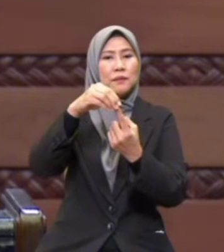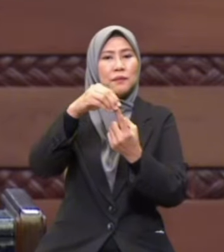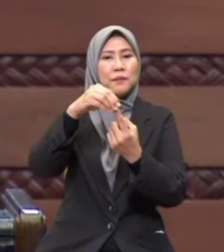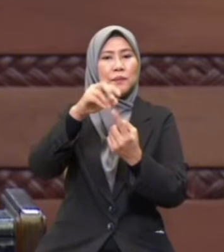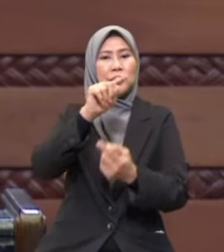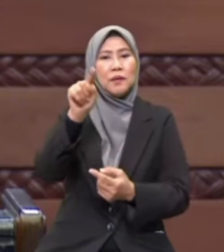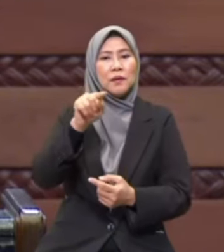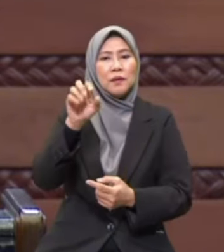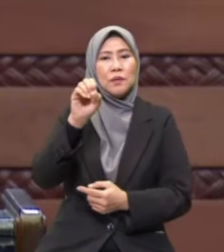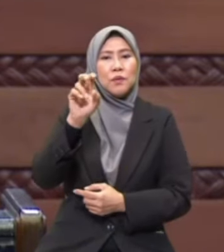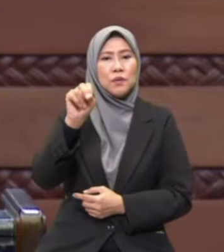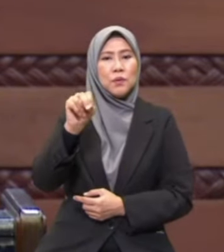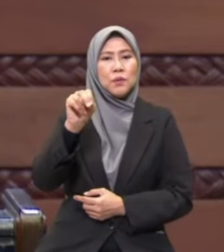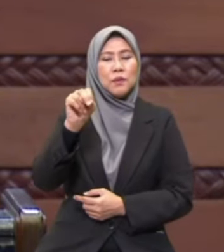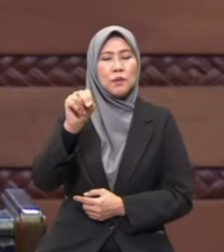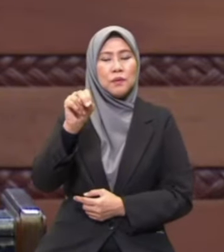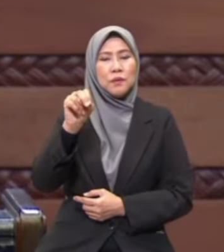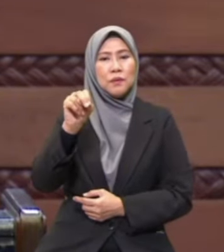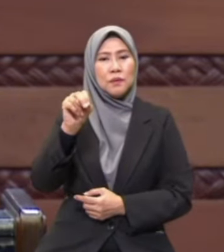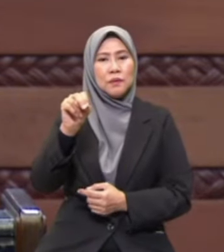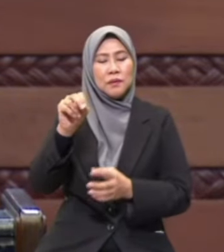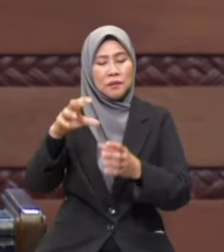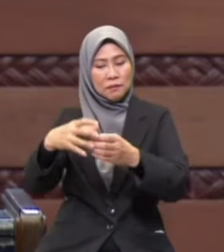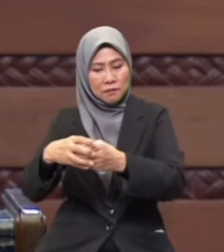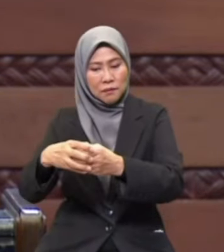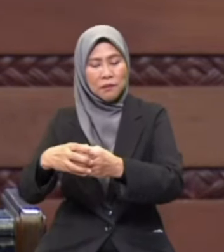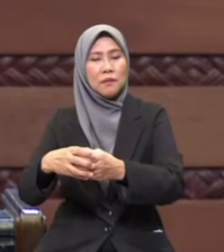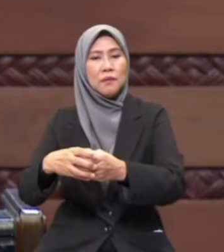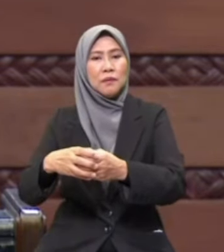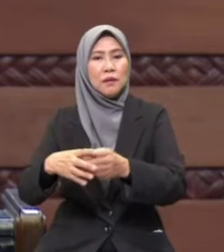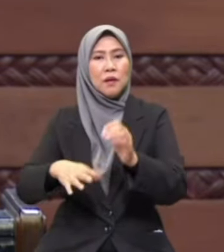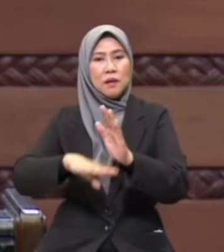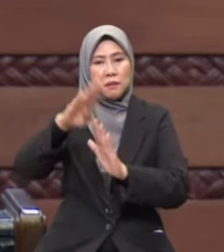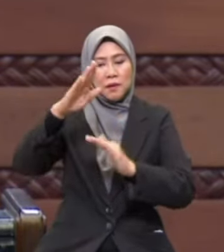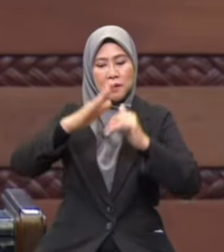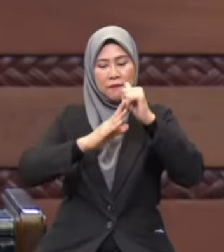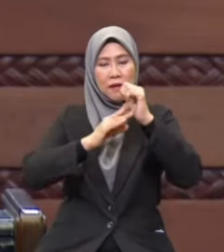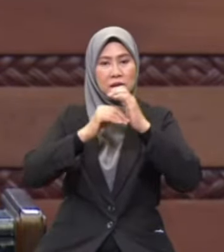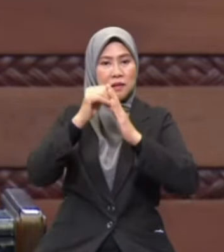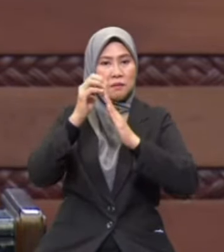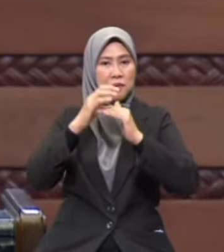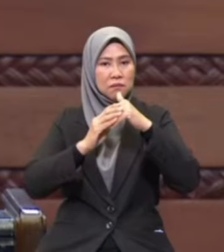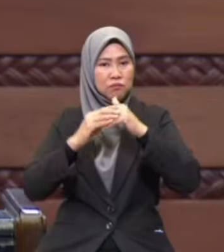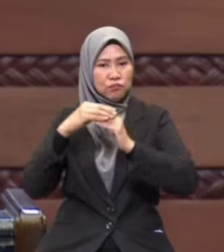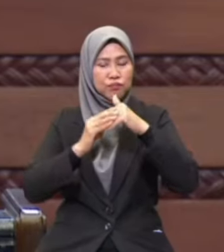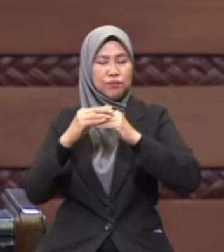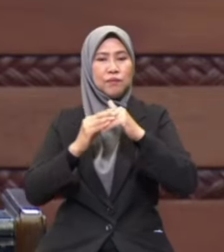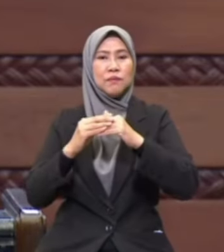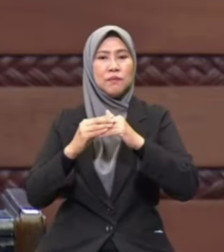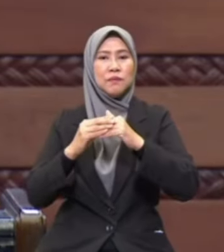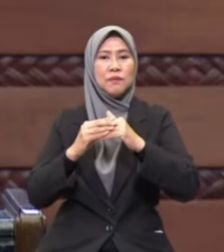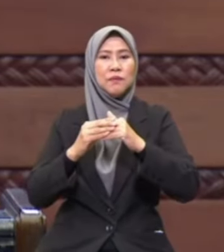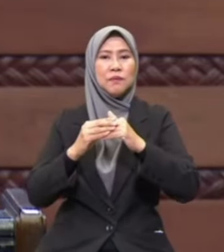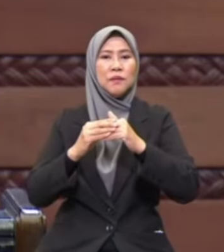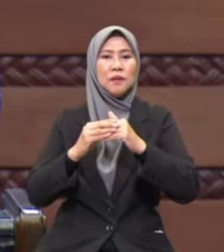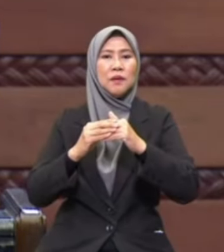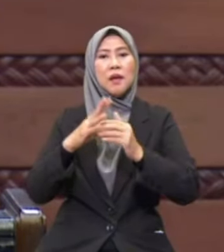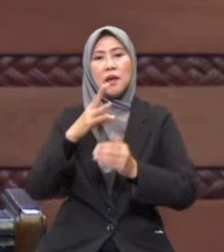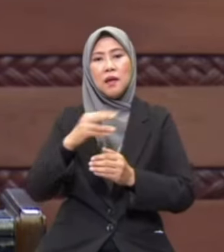zonangan KH supay menjadikan lebih ser mesra